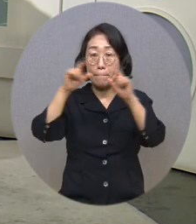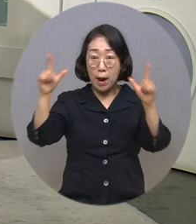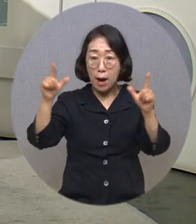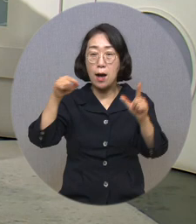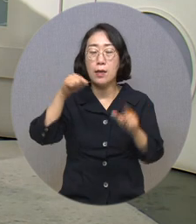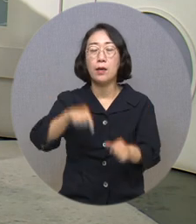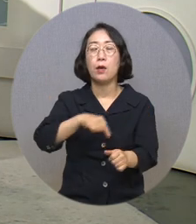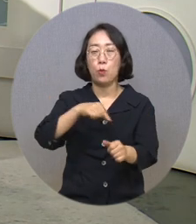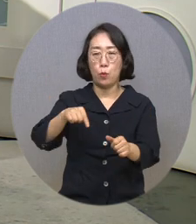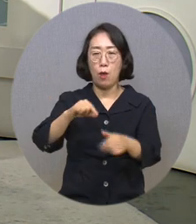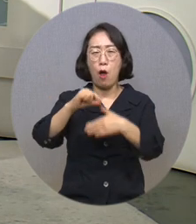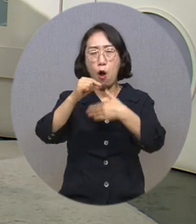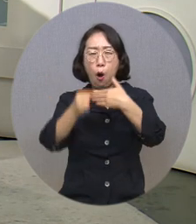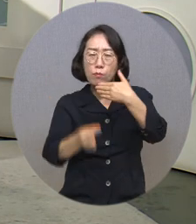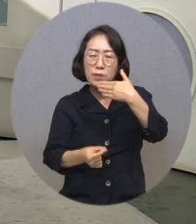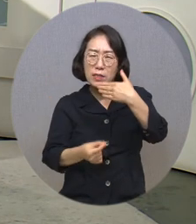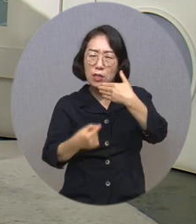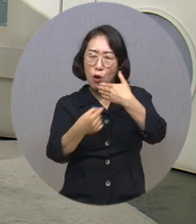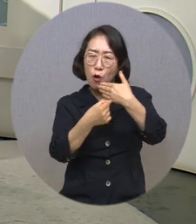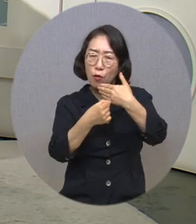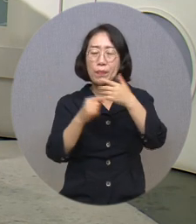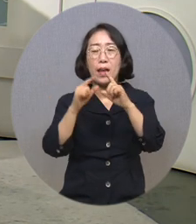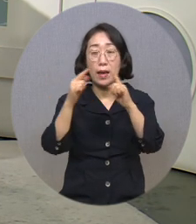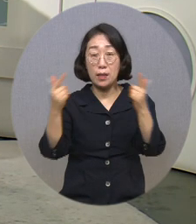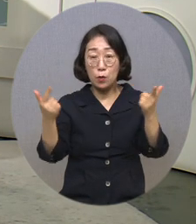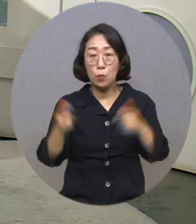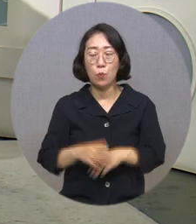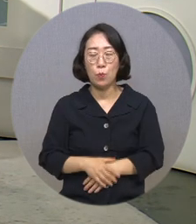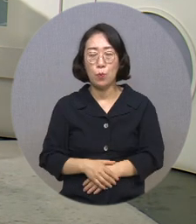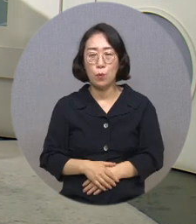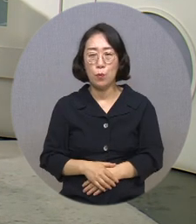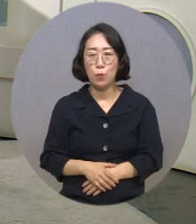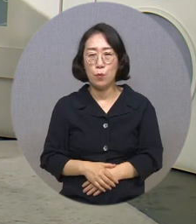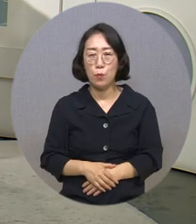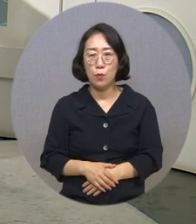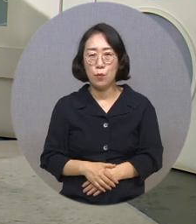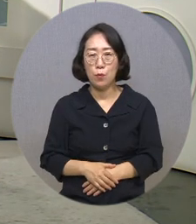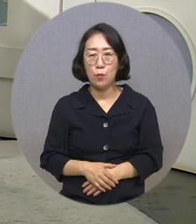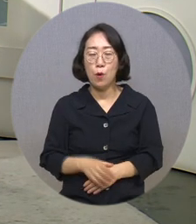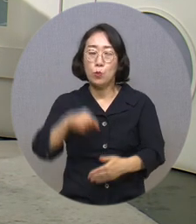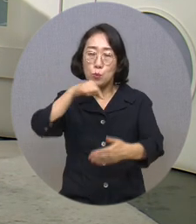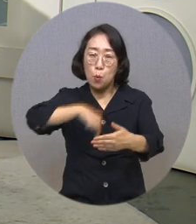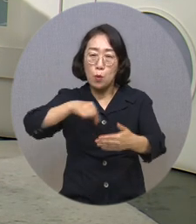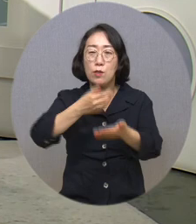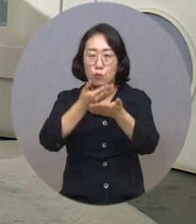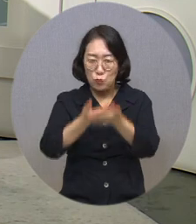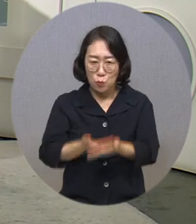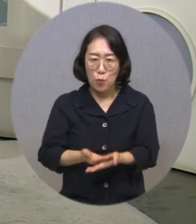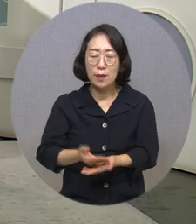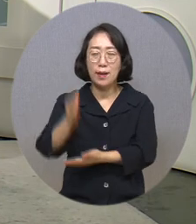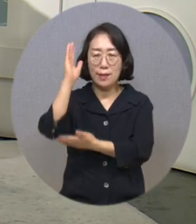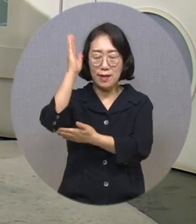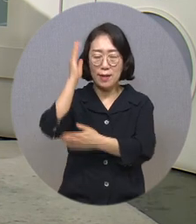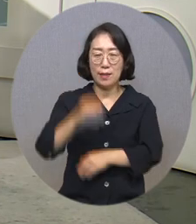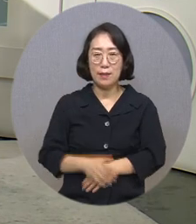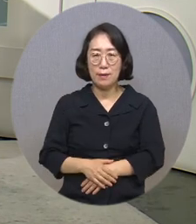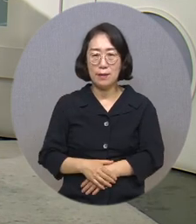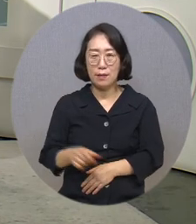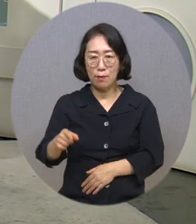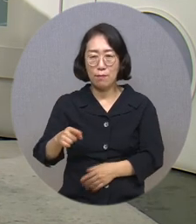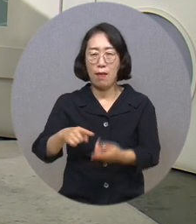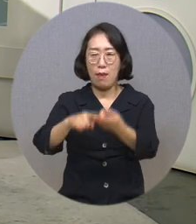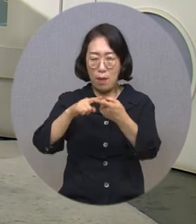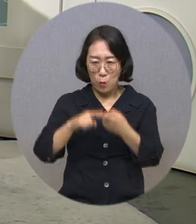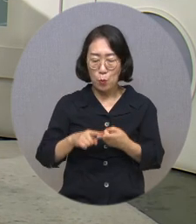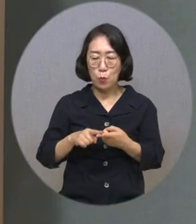그거는 복숭아 껍질로 판단할 문제가 아니다. 저는 이제 항상 그 얘기를 하고 있습니다. 네. 저도 그걸 지켜나가야